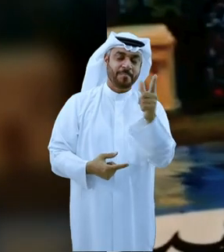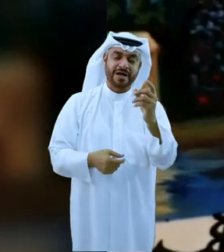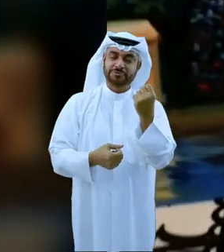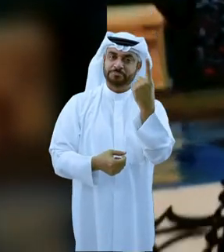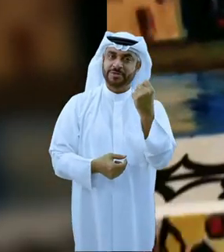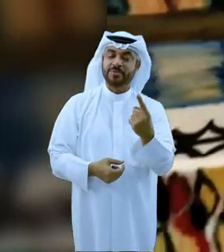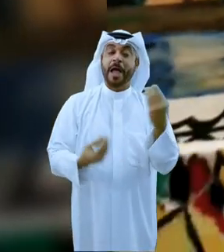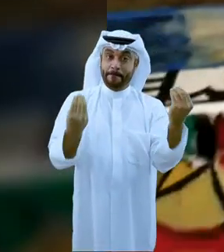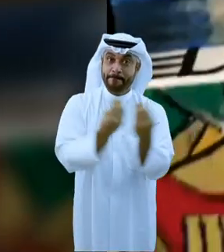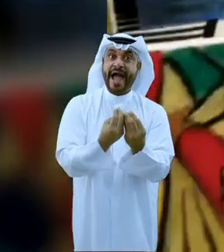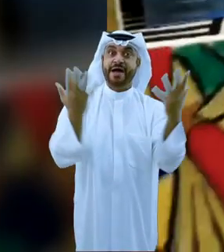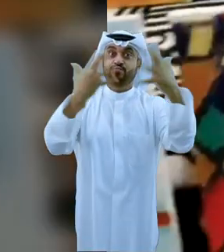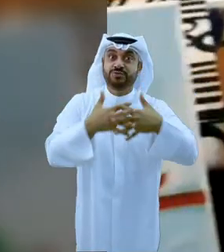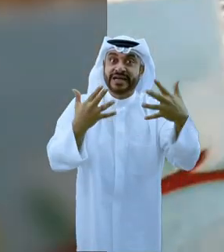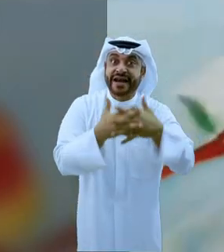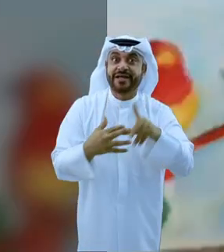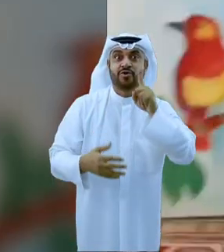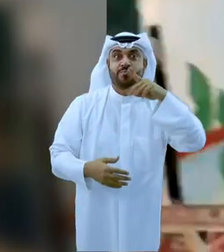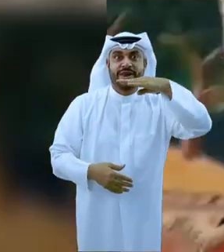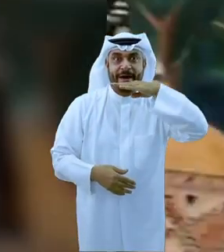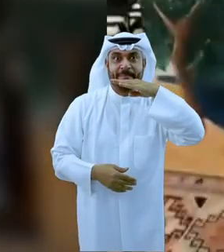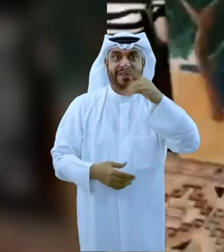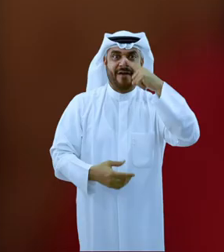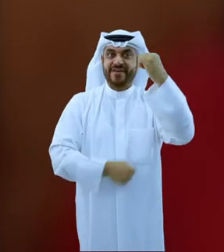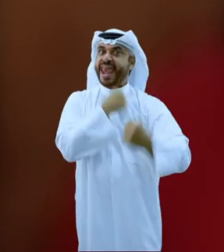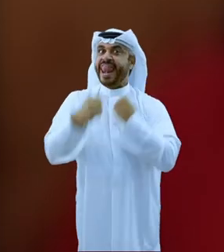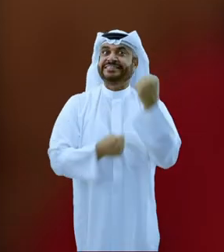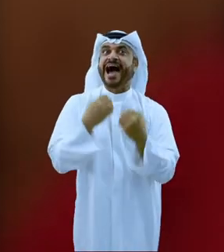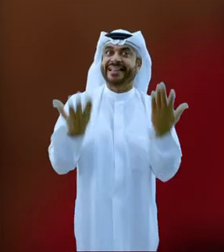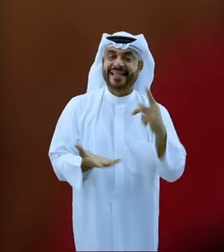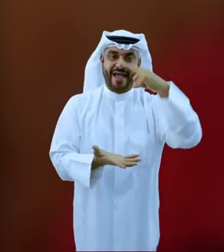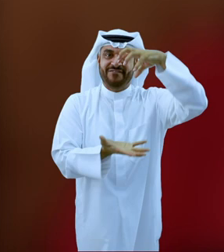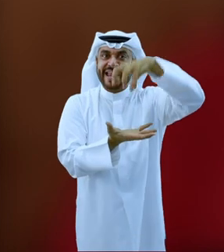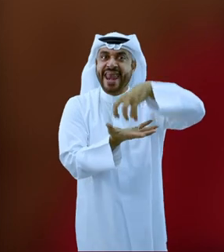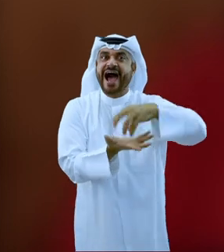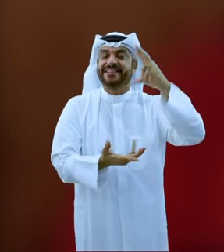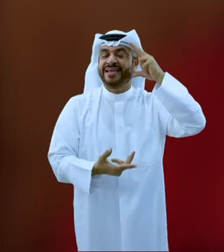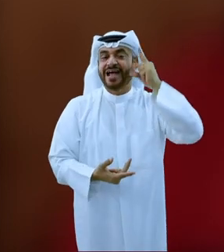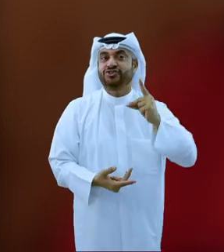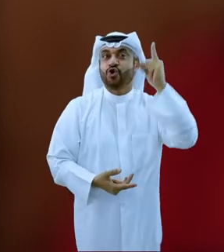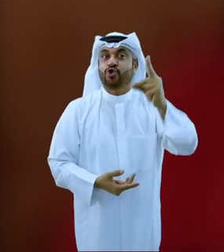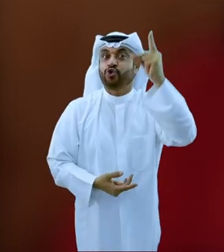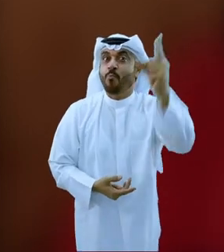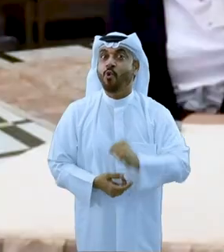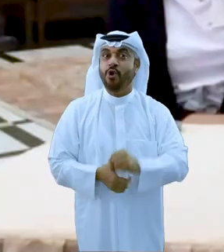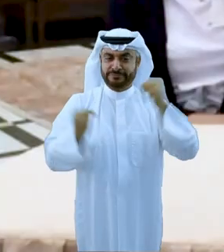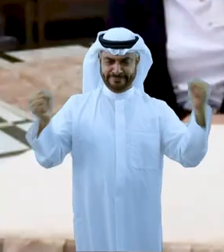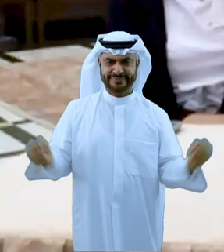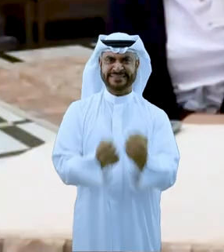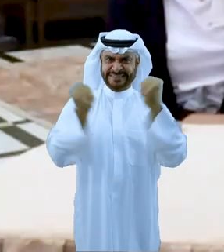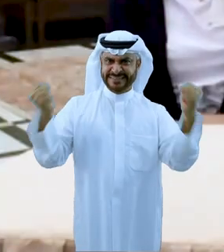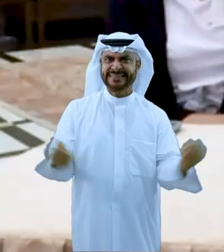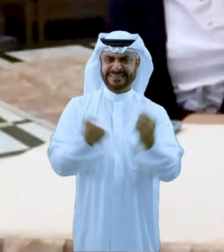الموهبة اللي فيه هذا. إشراك الأهل والأشقة في الأنشطة اللي يقوم فيها نادي الطموح تعطي حافز